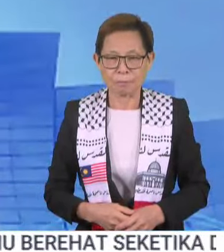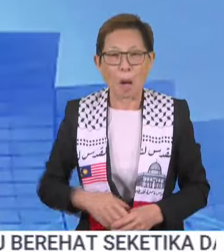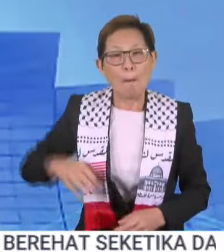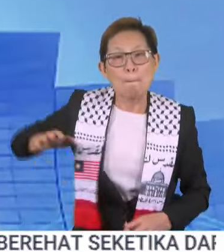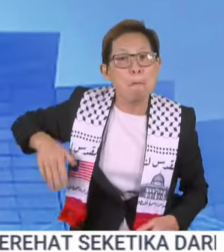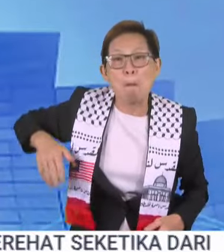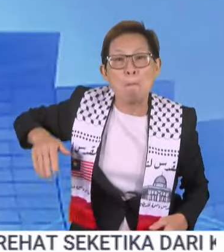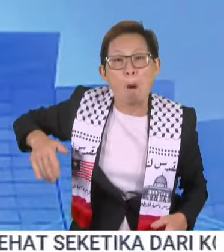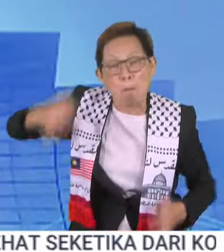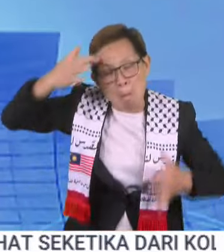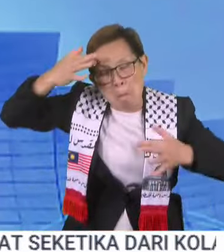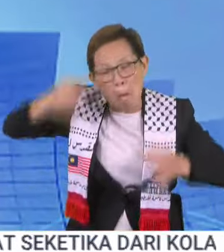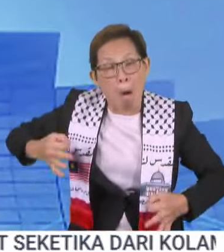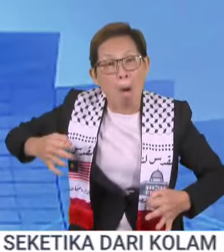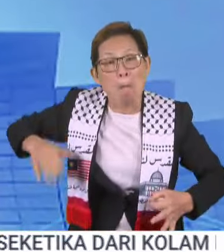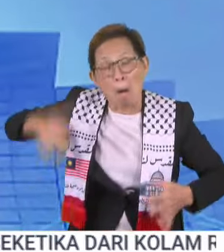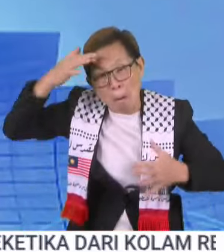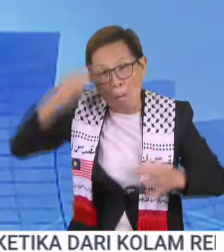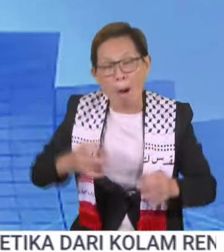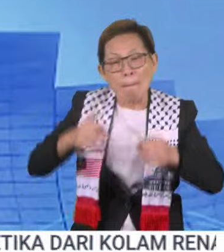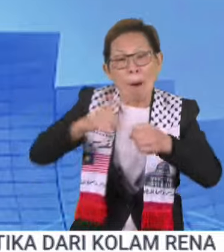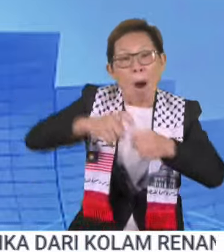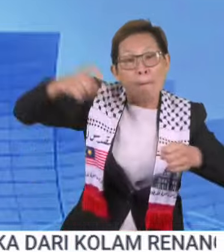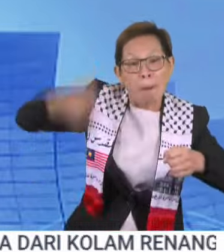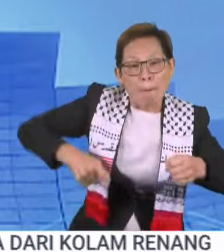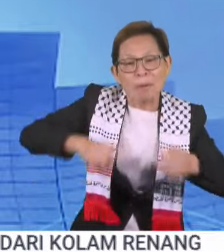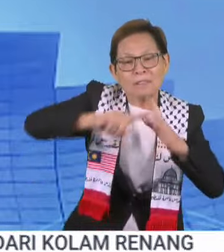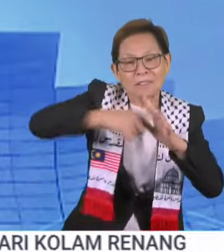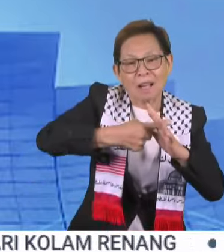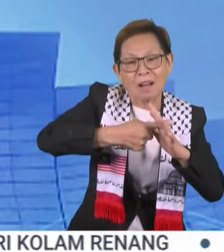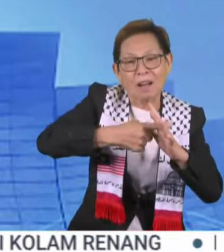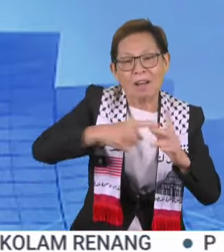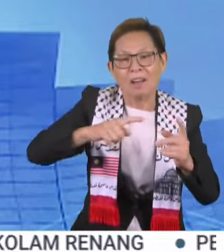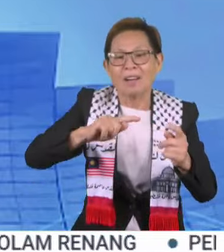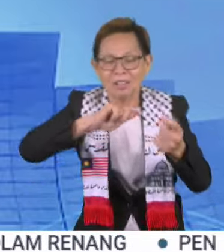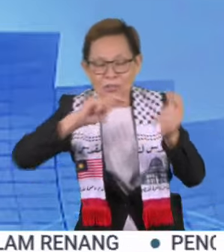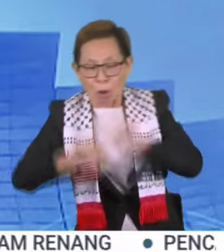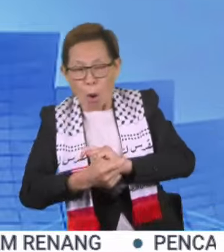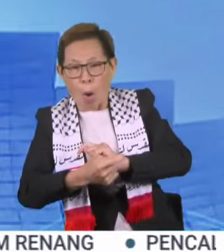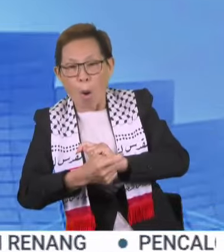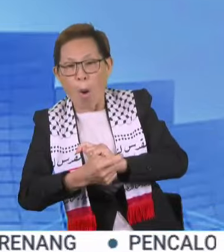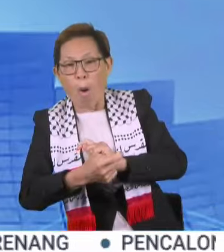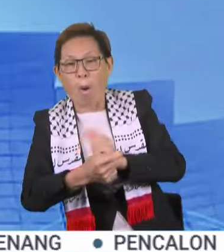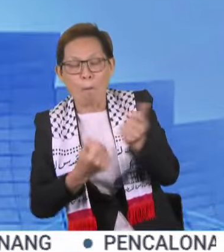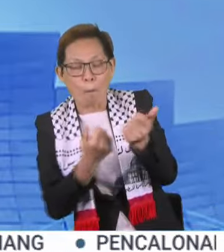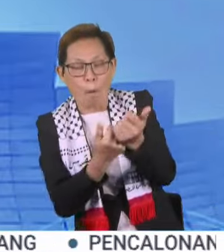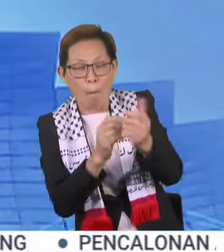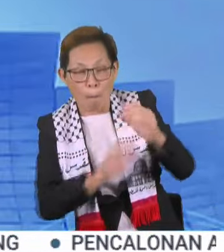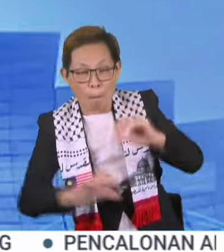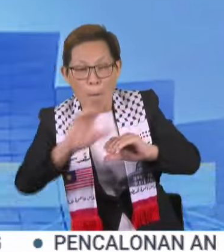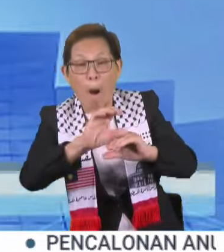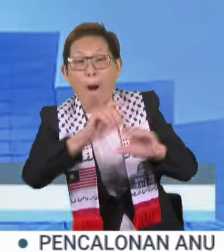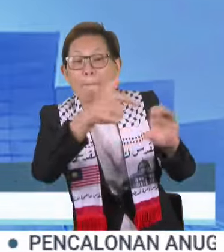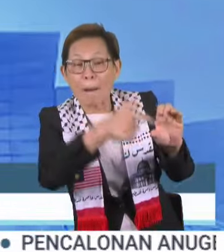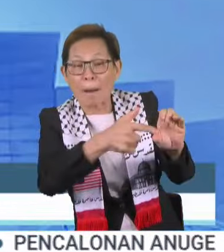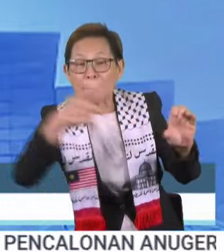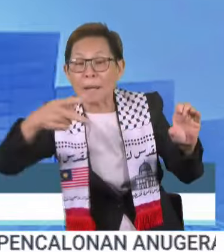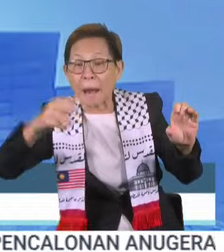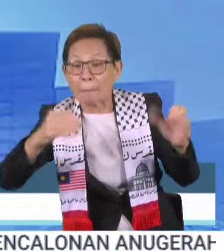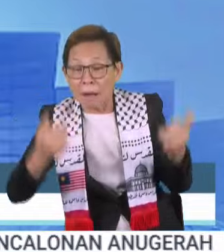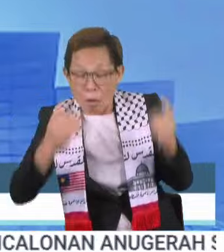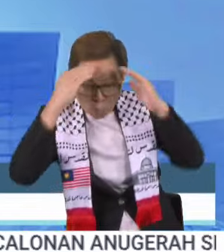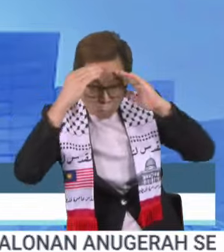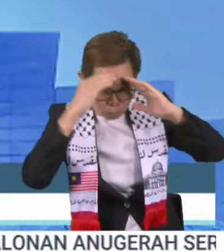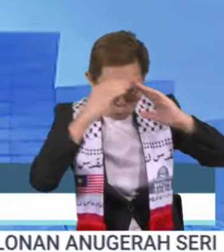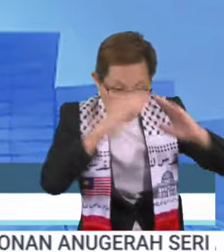Belum ada sebarang keputusan dibuat berhubung keperluan laksana rasionalisasi subsidi petrol. Jelas Perdana Menteri, fokus ketika ini